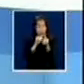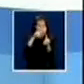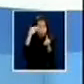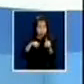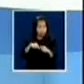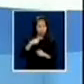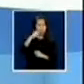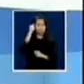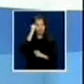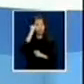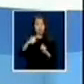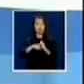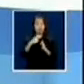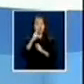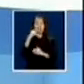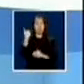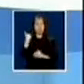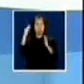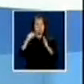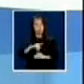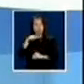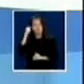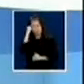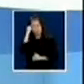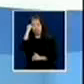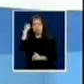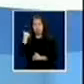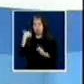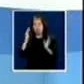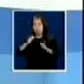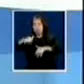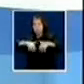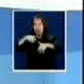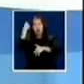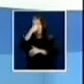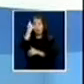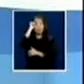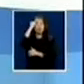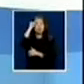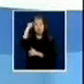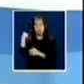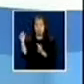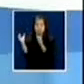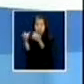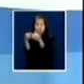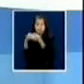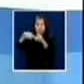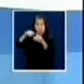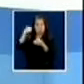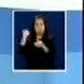รากฏว่ามีความพยายามของประชาชนจำนวนหนึ่งซึ่งรวมถึงผู้ที่ติด